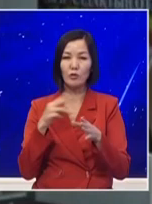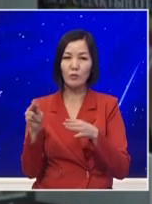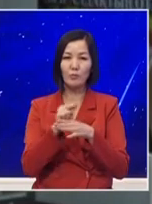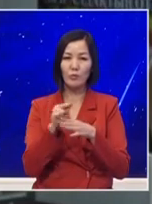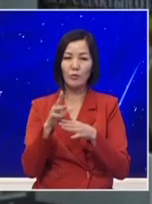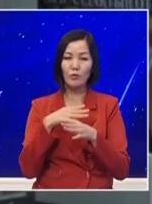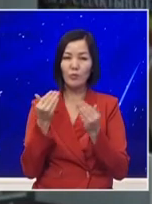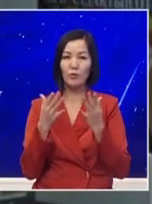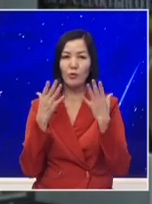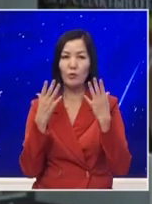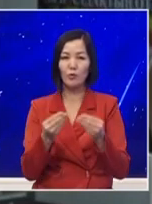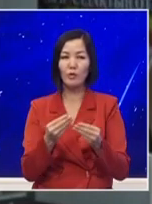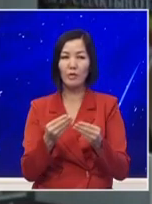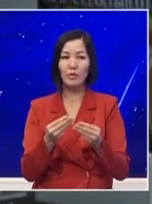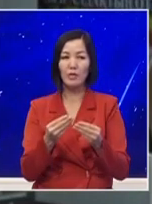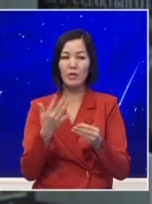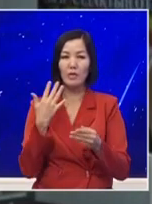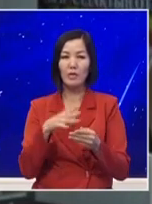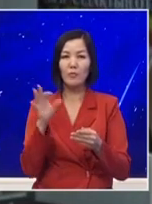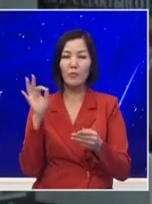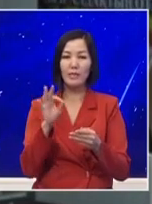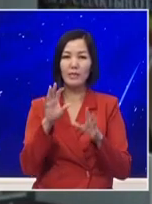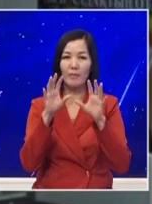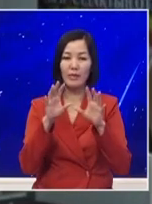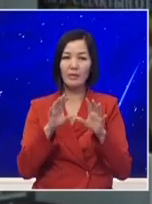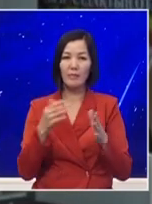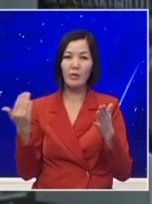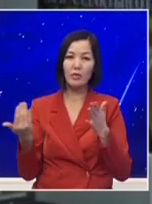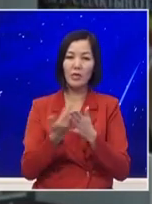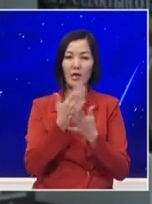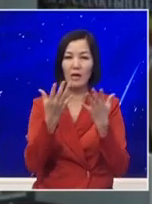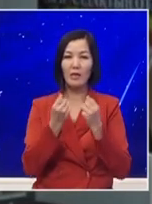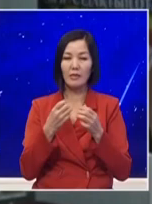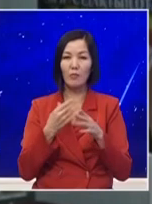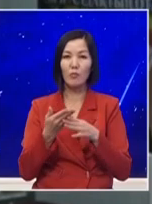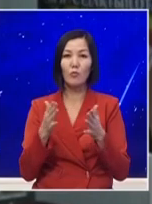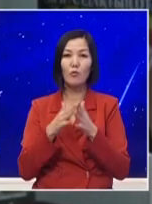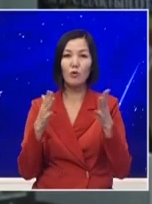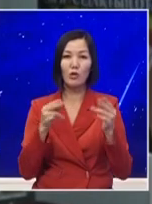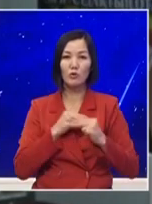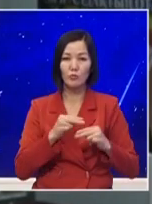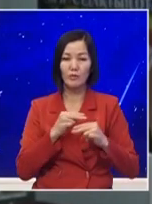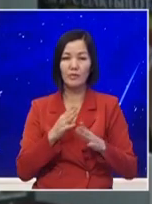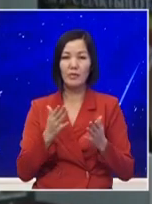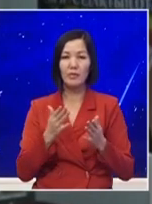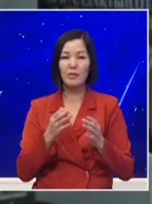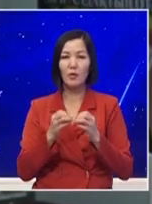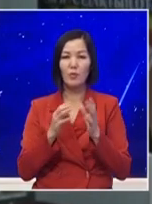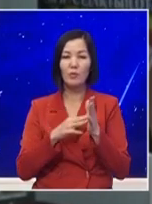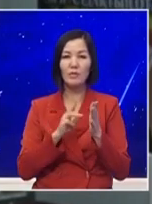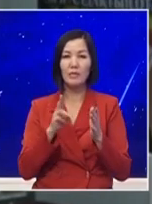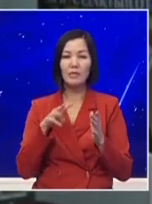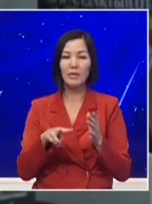таңда мен айтайын, бір 50%-ға біз осы бағдарлама арқасында жаңалап алдық. Бұл өте үлкен жұмыс. 18